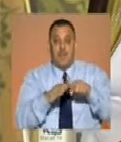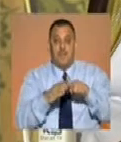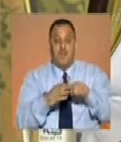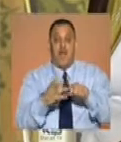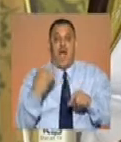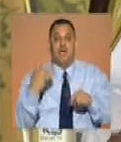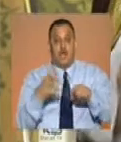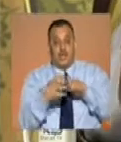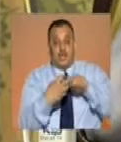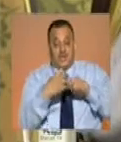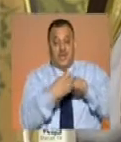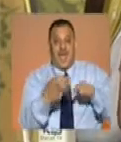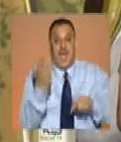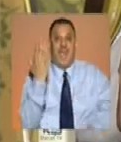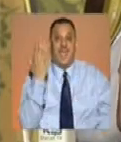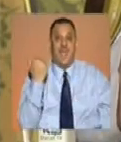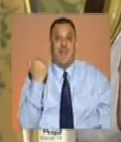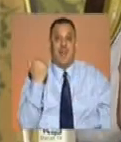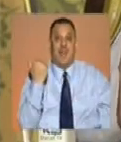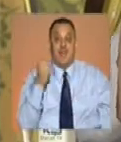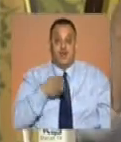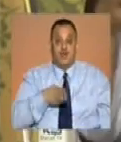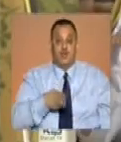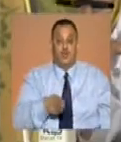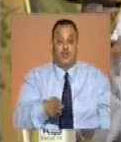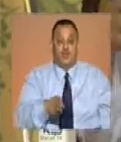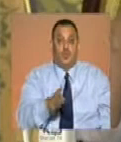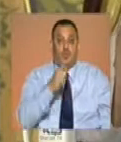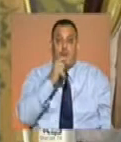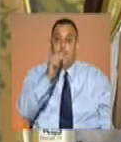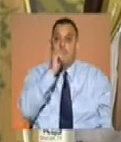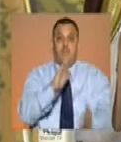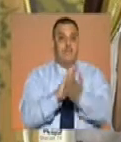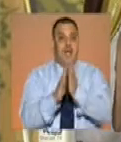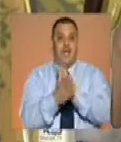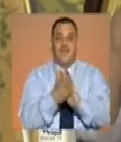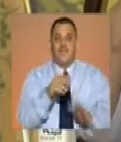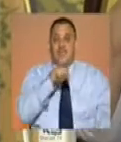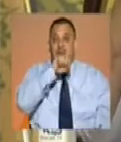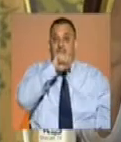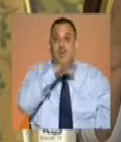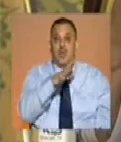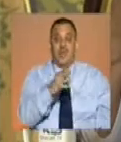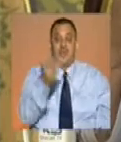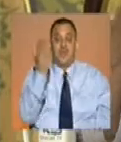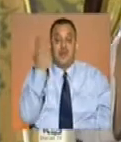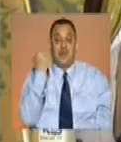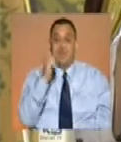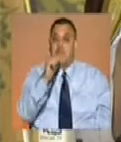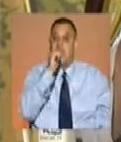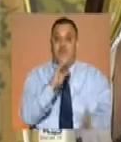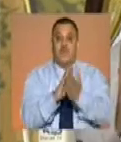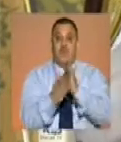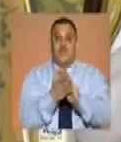بالحجارة، يعني أحيانا إذا دخل دورة المياه ما احتاج إلى الماء. كثير من الصحابة ما كانوا يستعملون الماء وإنما